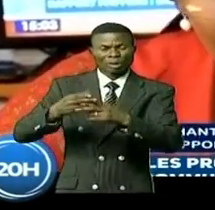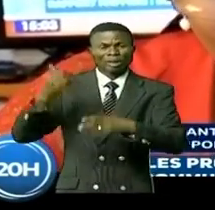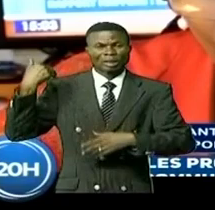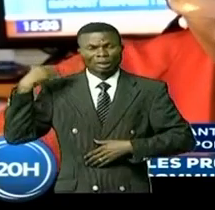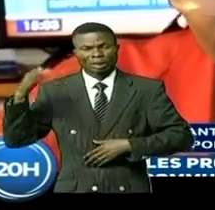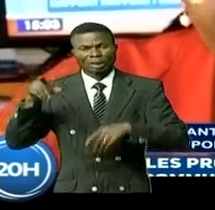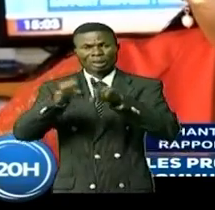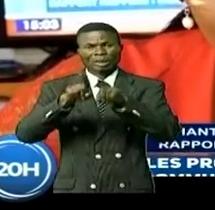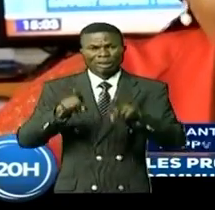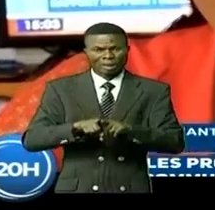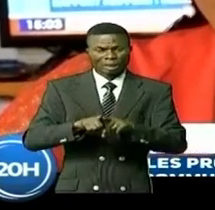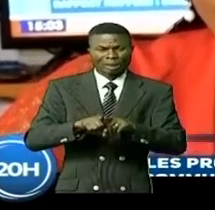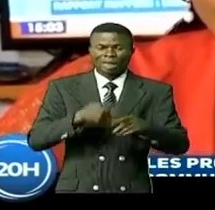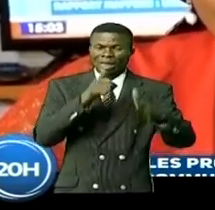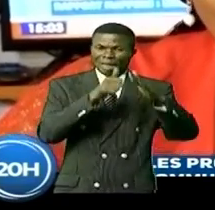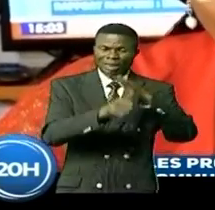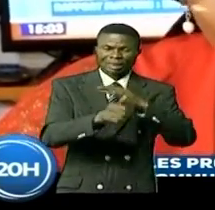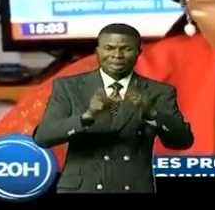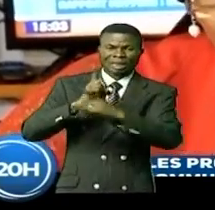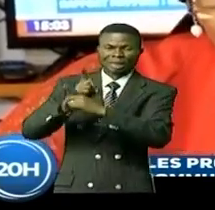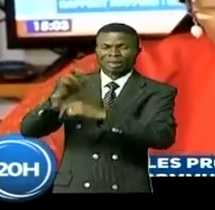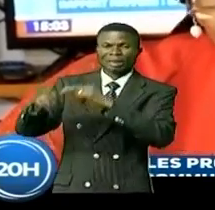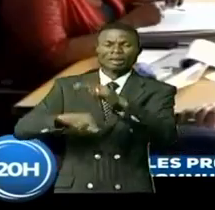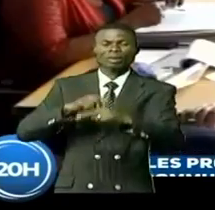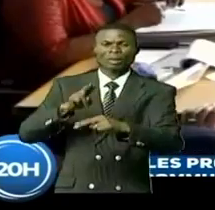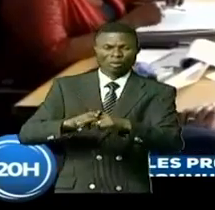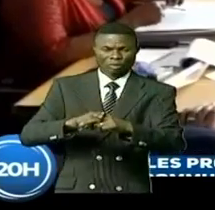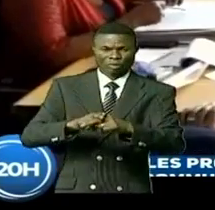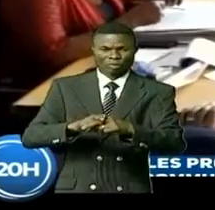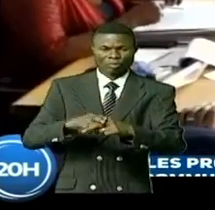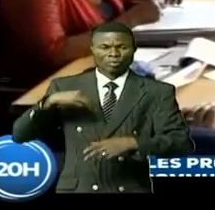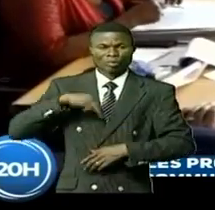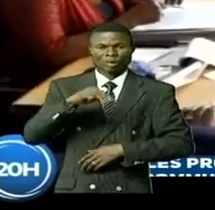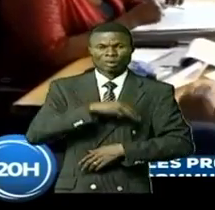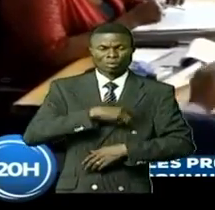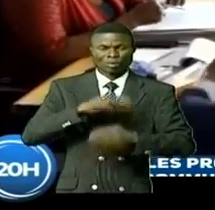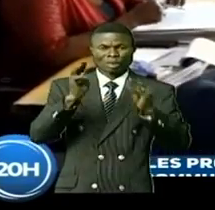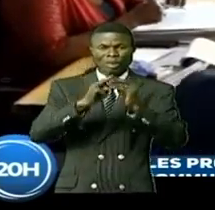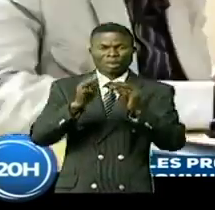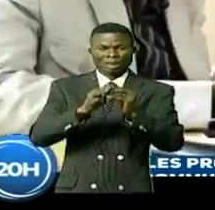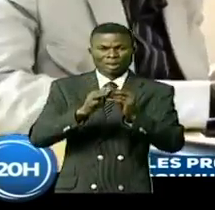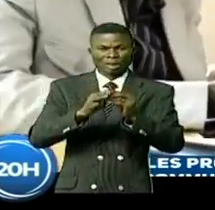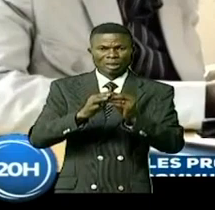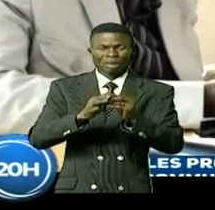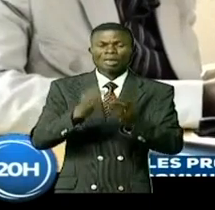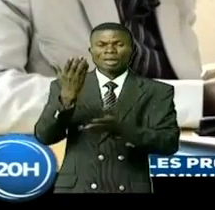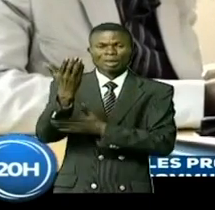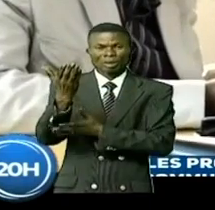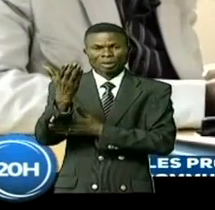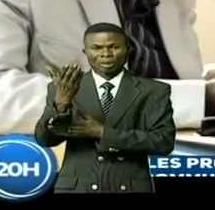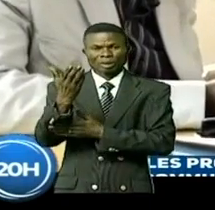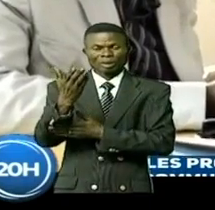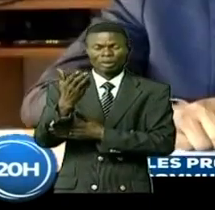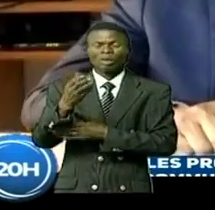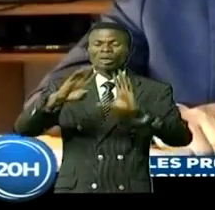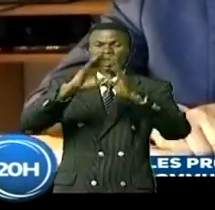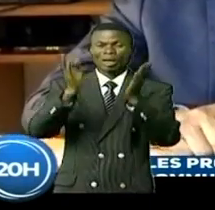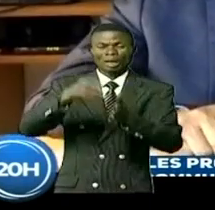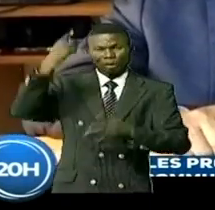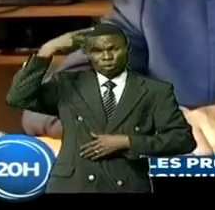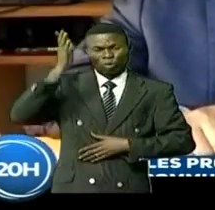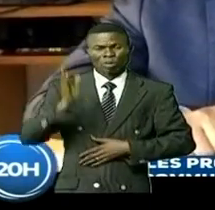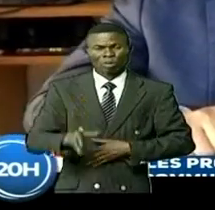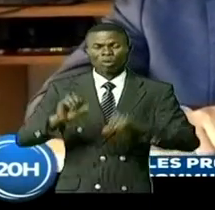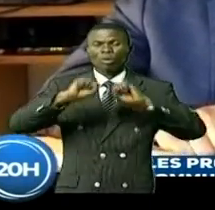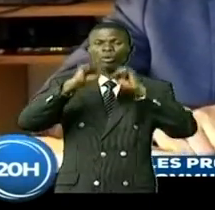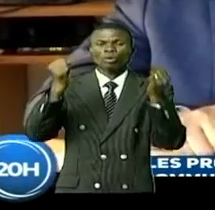et aux secrets de la défense nationale. Aux membres de l'Assemblée plénière de lancer un appel aux acteurs politiques et